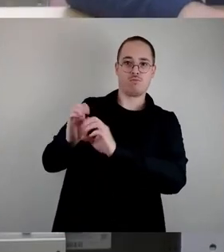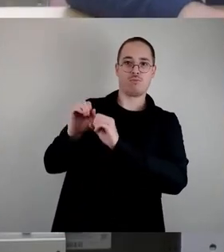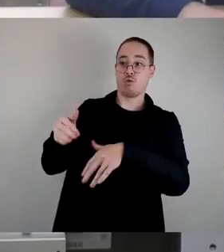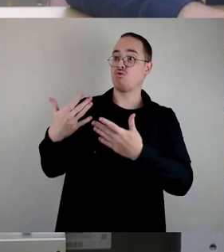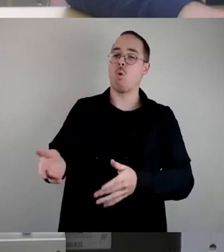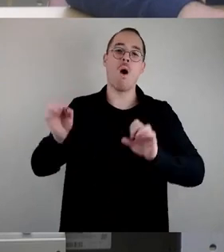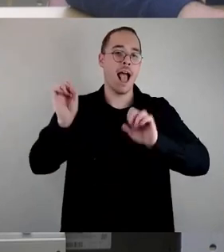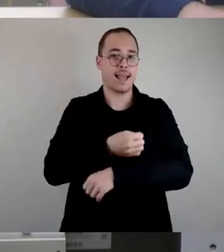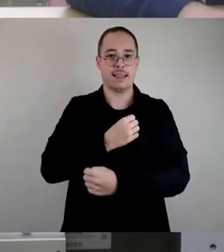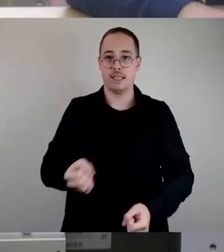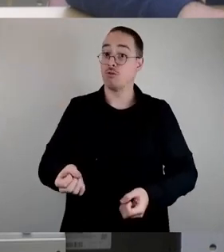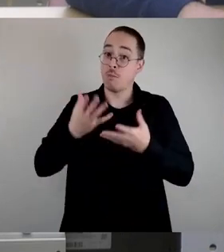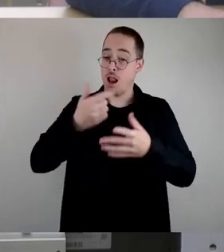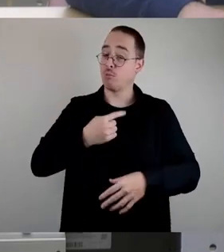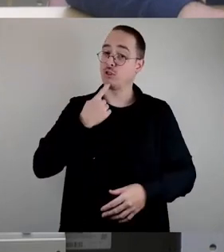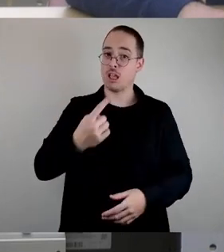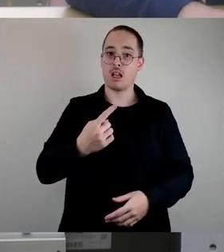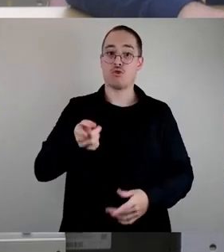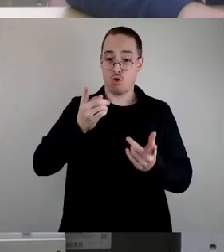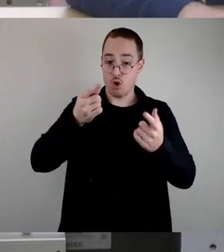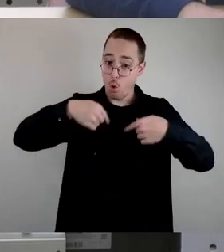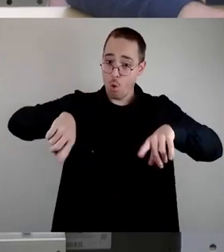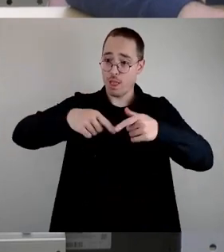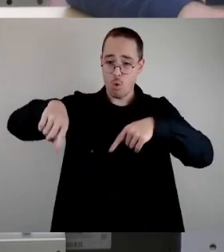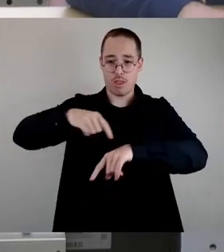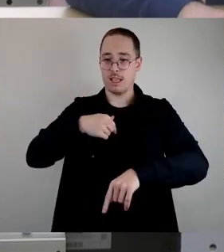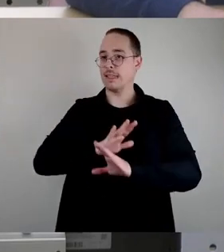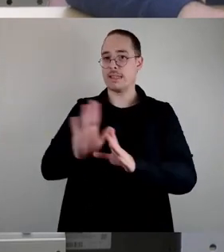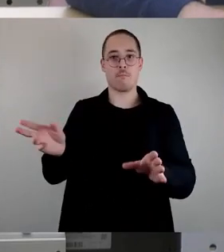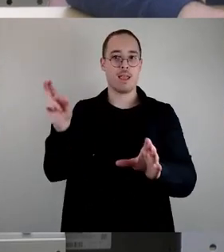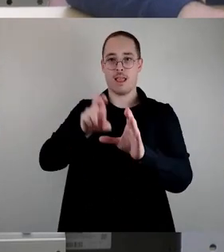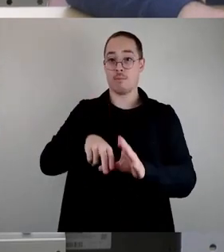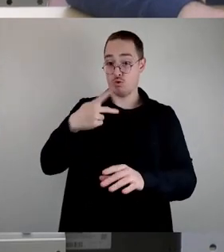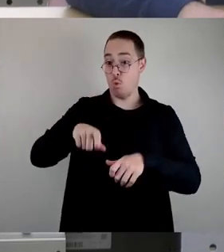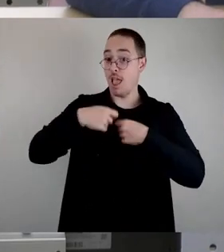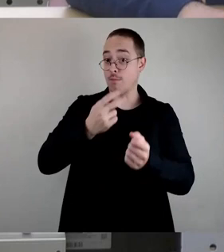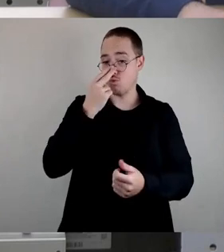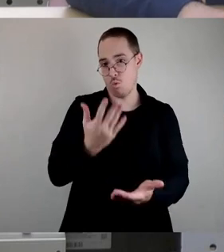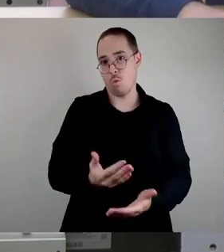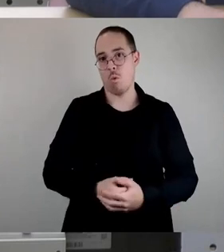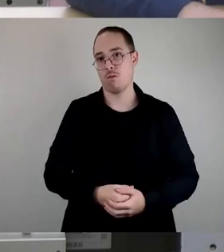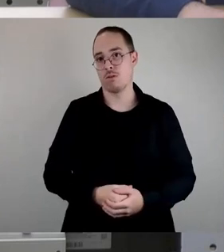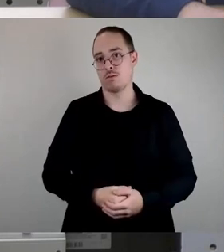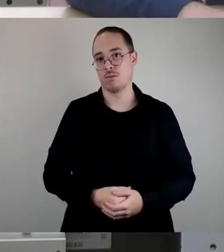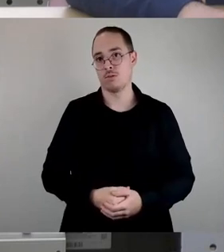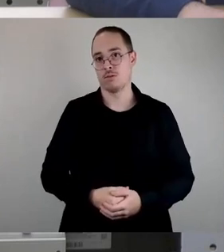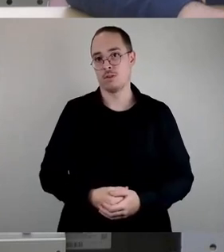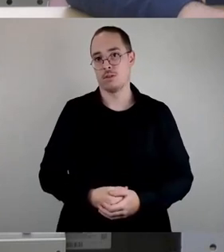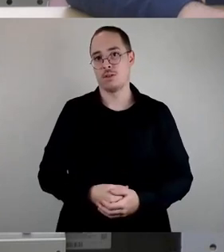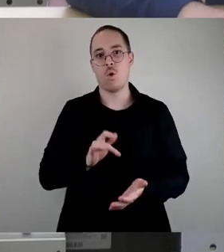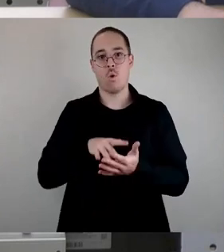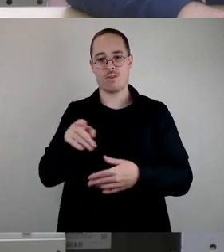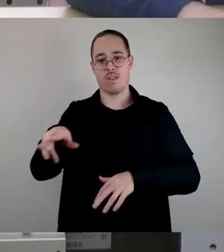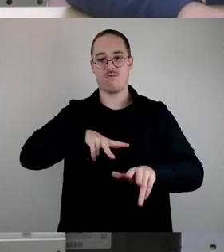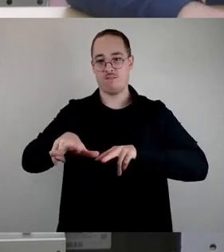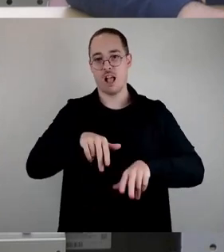klar sagen. Ich werde an solchen Runden zukünftig auch nicht mehr teilnehmen, wenn das das Ergebnis ist. Weil es sind dort Aussagen von der Verwaltung getroffen